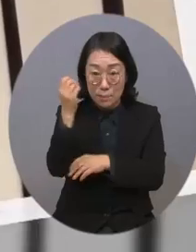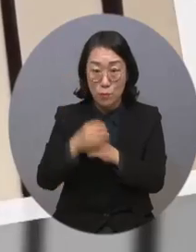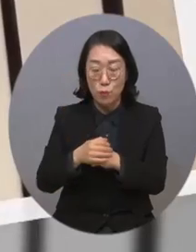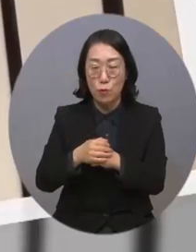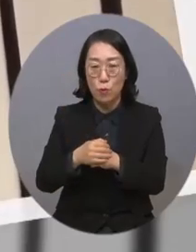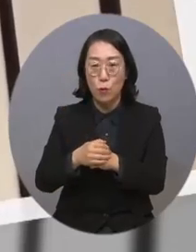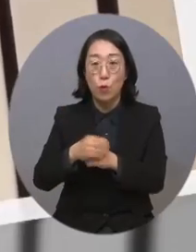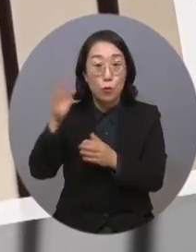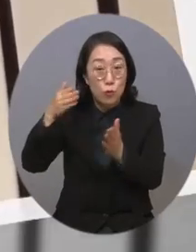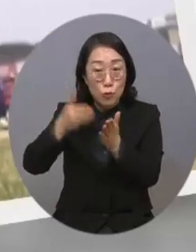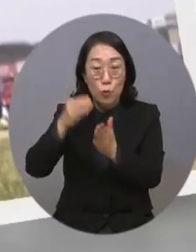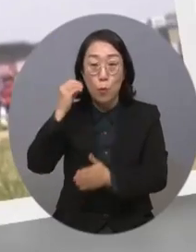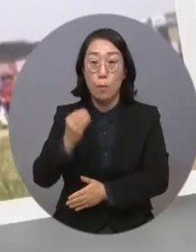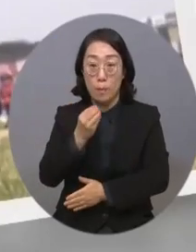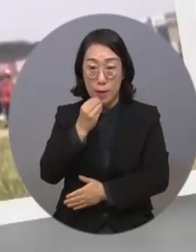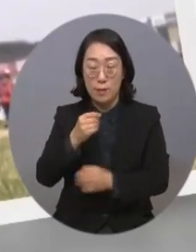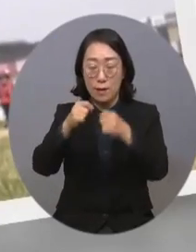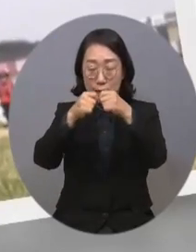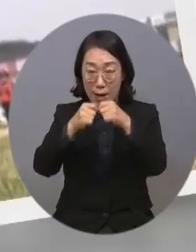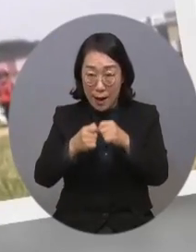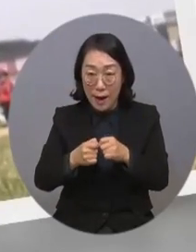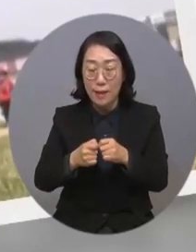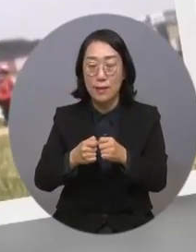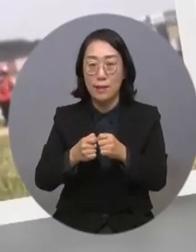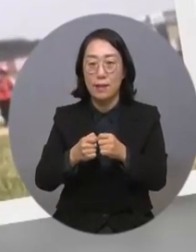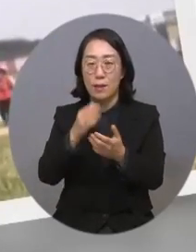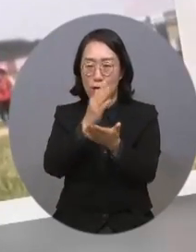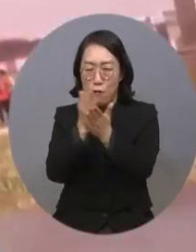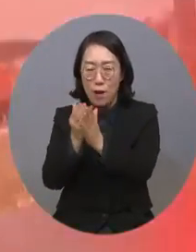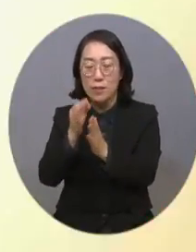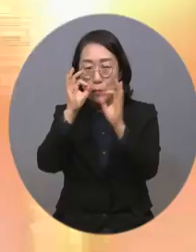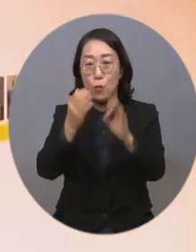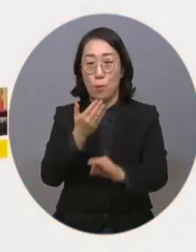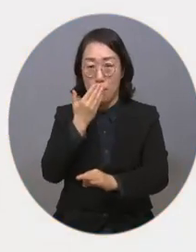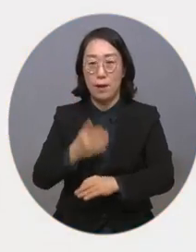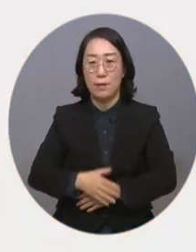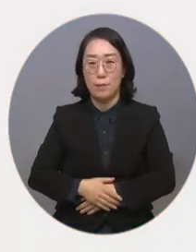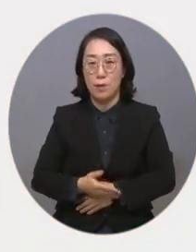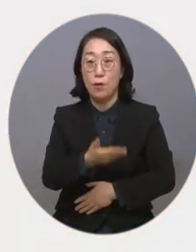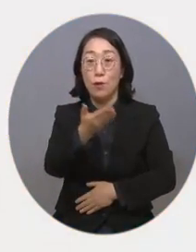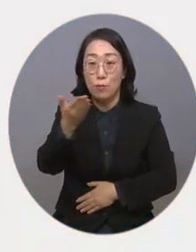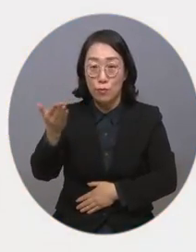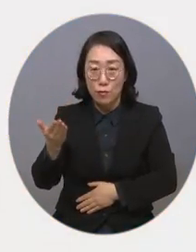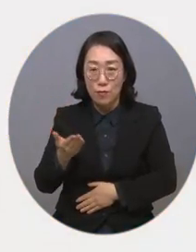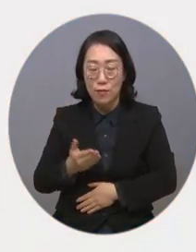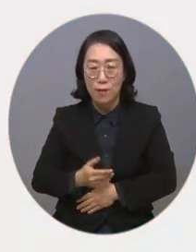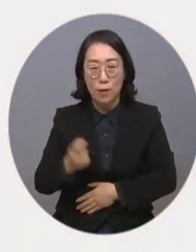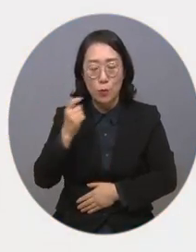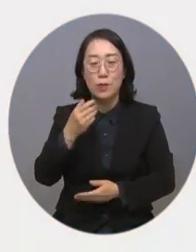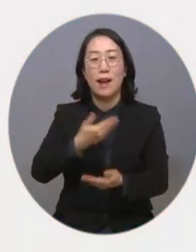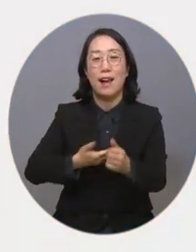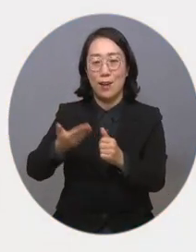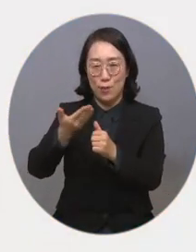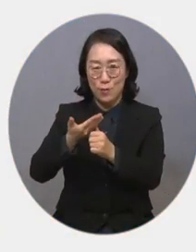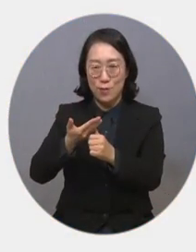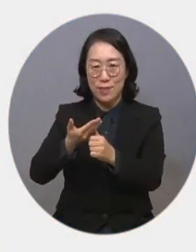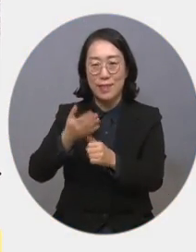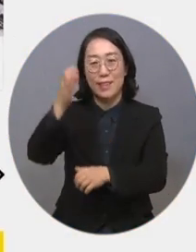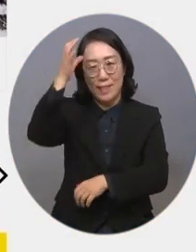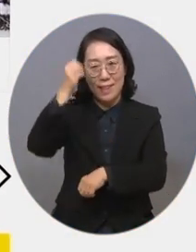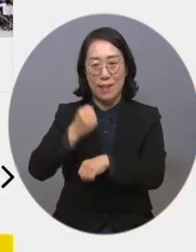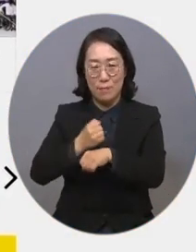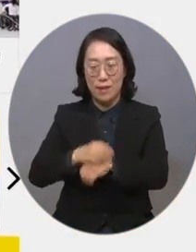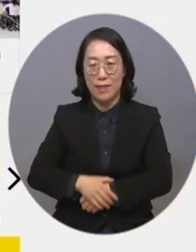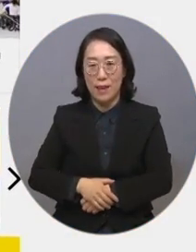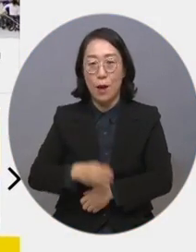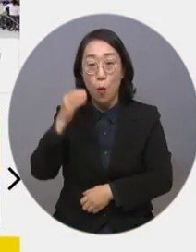웰페어뉴스 홈페이지를 통해 보다 다양한 소식을 접할 수 있습니다. 시청자 여러분의 제보를 기다립니다. 웰페어뉴스